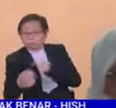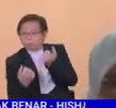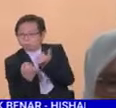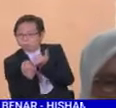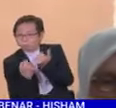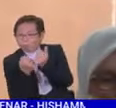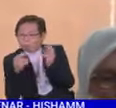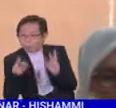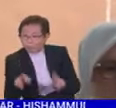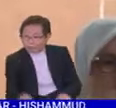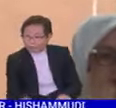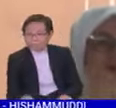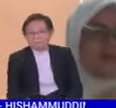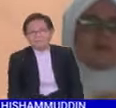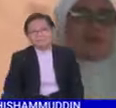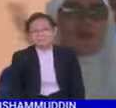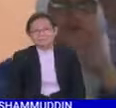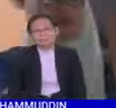rakyat.